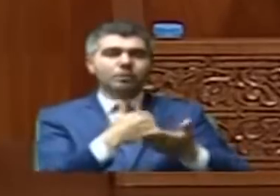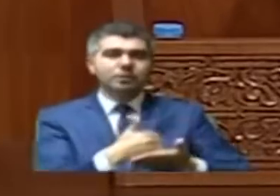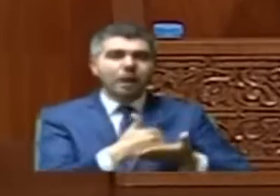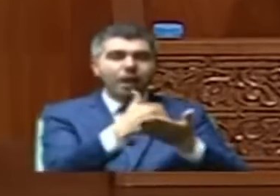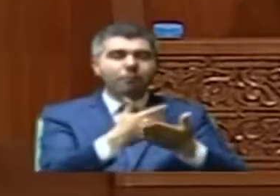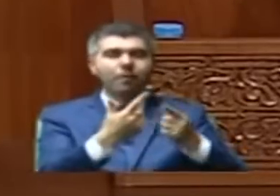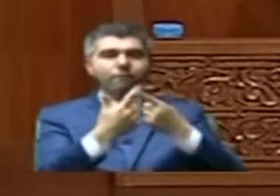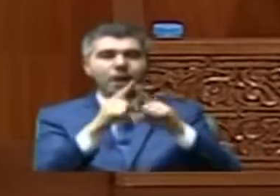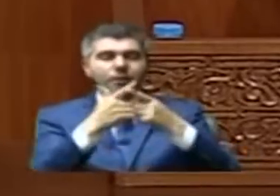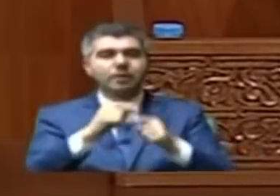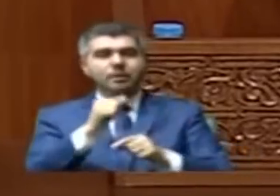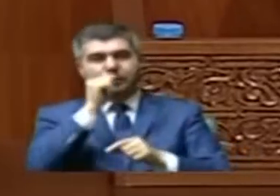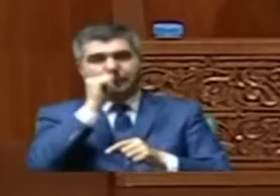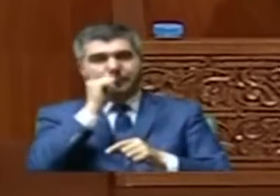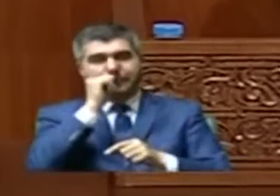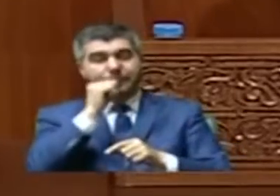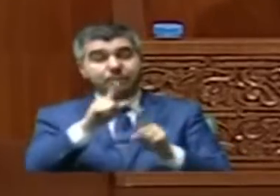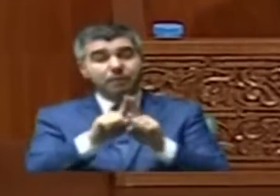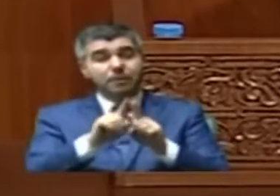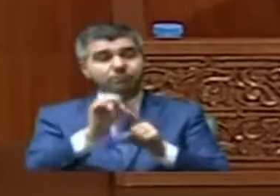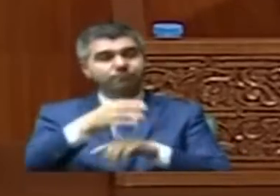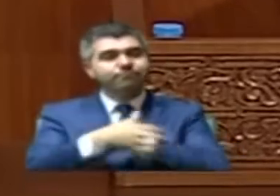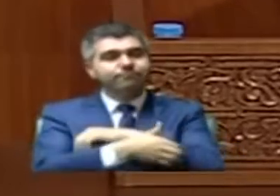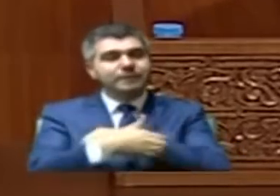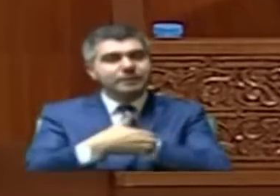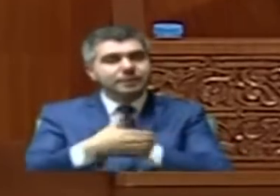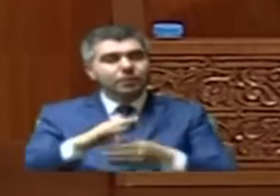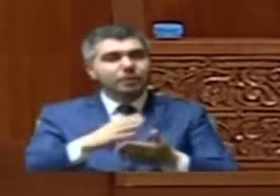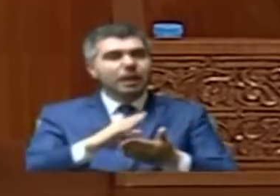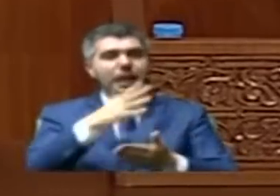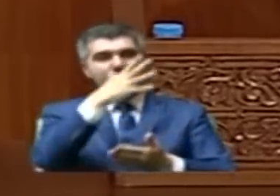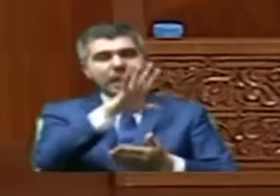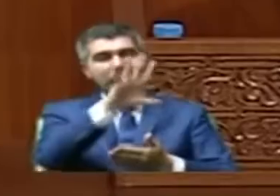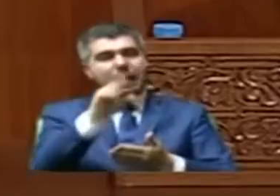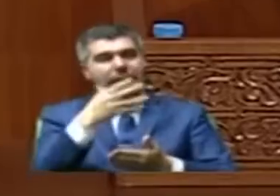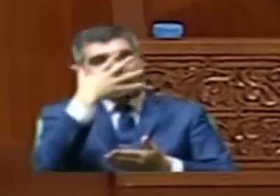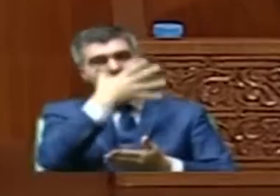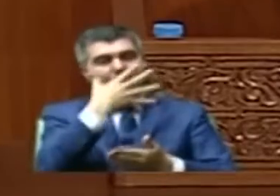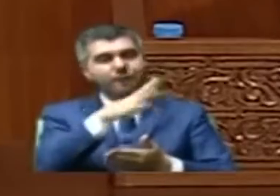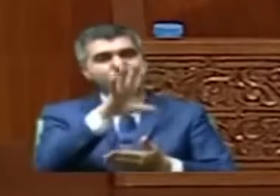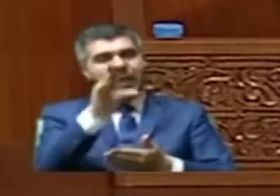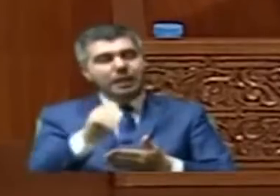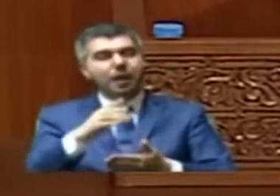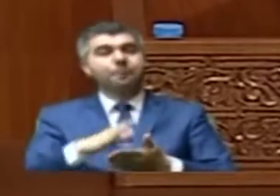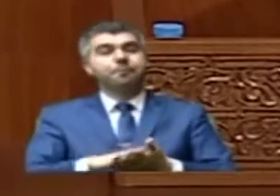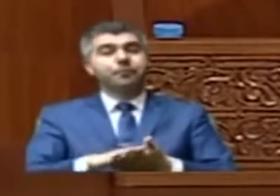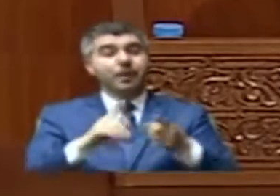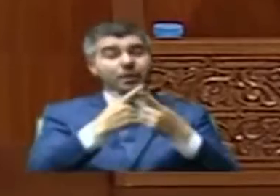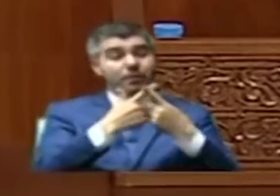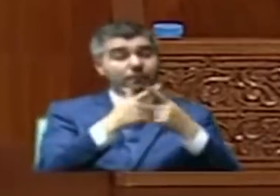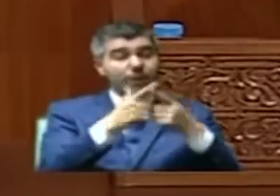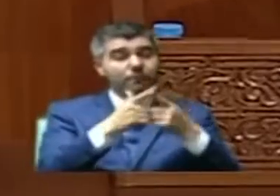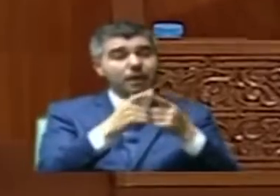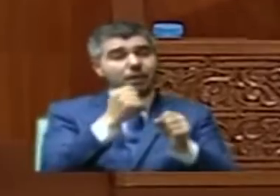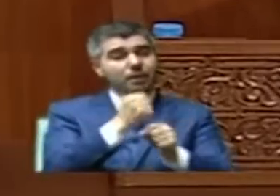وخصوصا اللي في الوضعية هشاشة، هذا أغلبها في إفريقيا، وهناك عدد من الأعمال كتم المغاربة في إفريقيا.